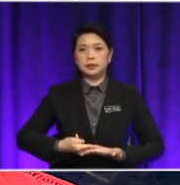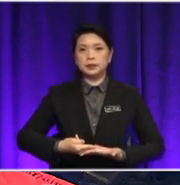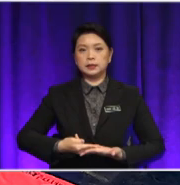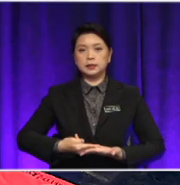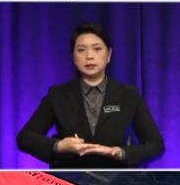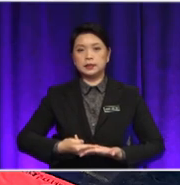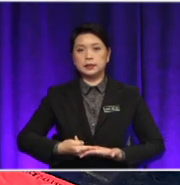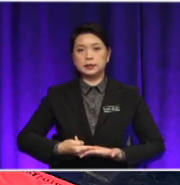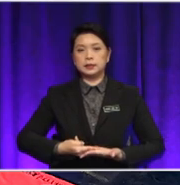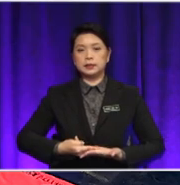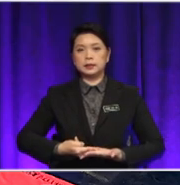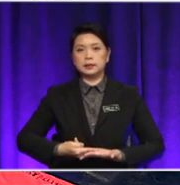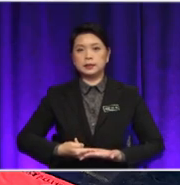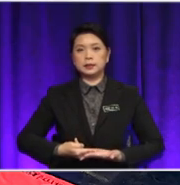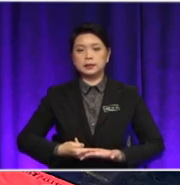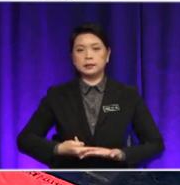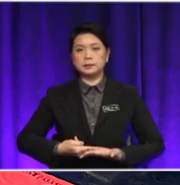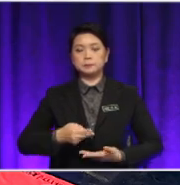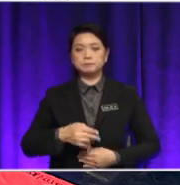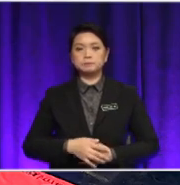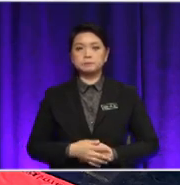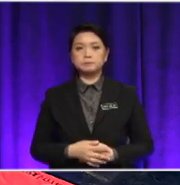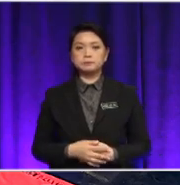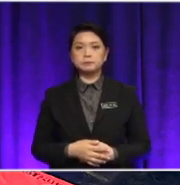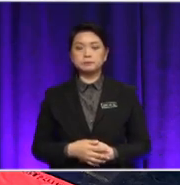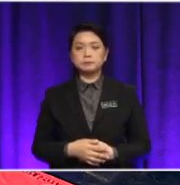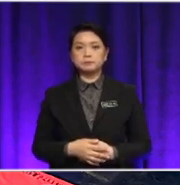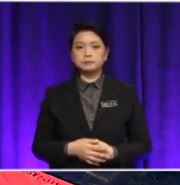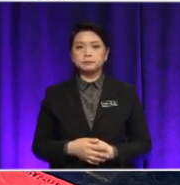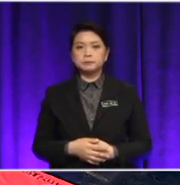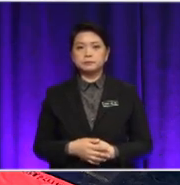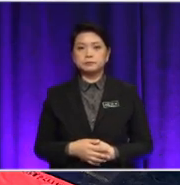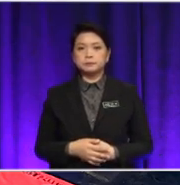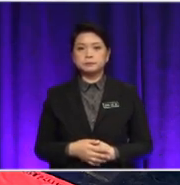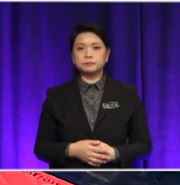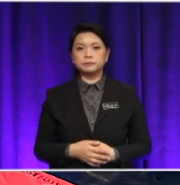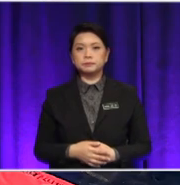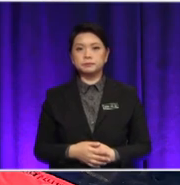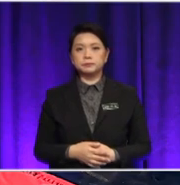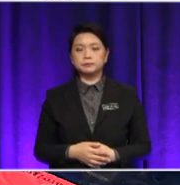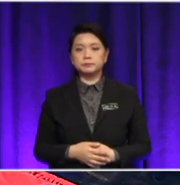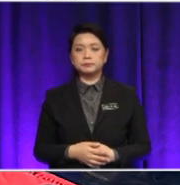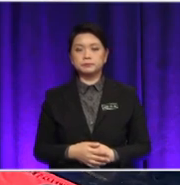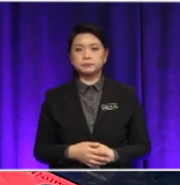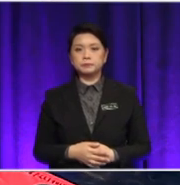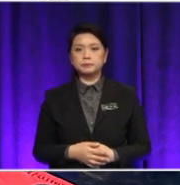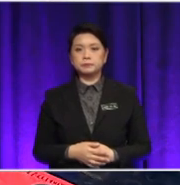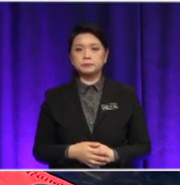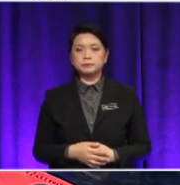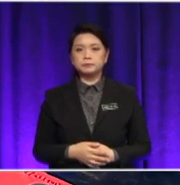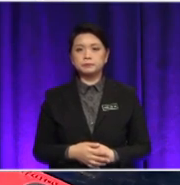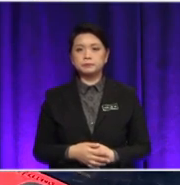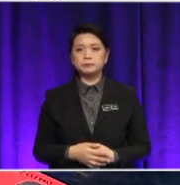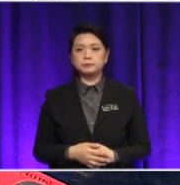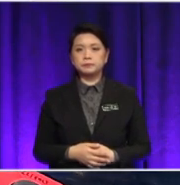Kejap. Boleh? Boleh? Slow-slow. Pelan-pelan. Cikgu, bantu saya, cikgu. Okey, saya bantu kamu. Bantu saya, cikgu. Okey, depan sikit lagi. Okey, pelan-pelan. Ini betul-betul sakit,